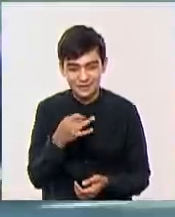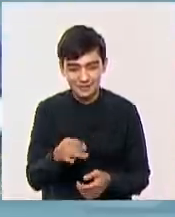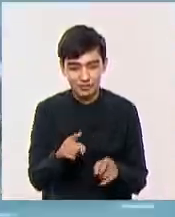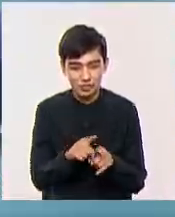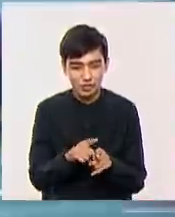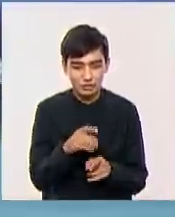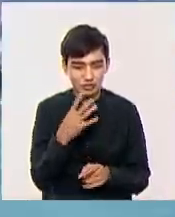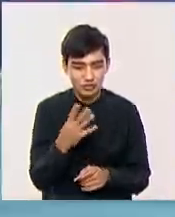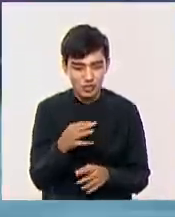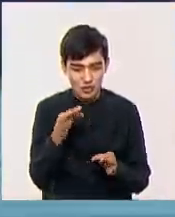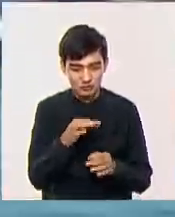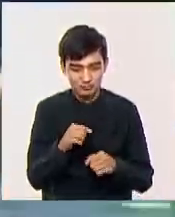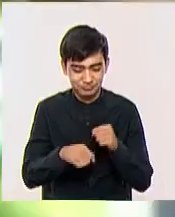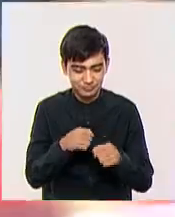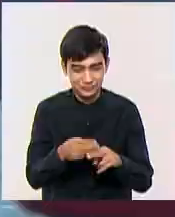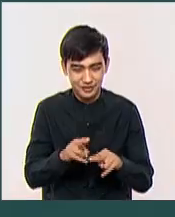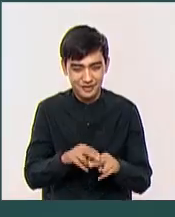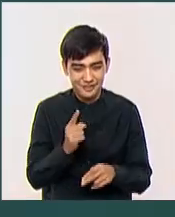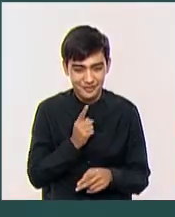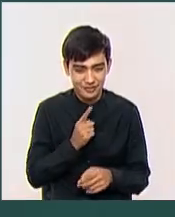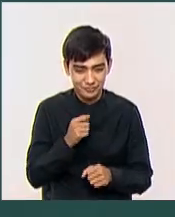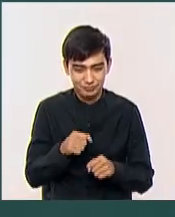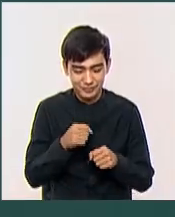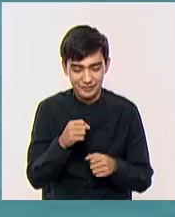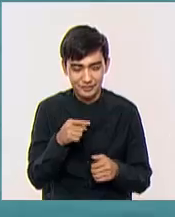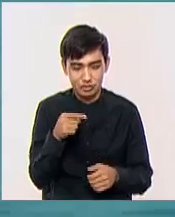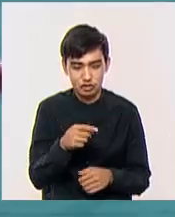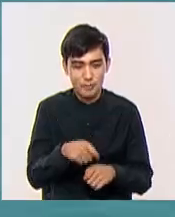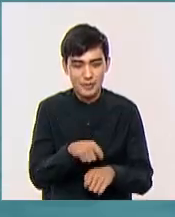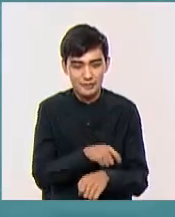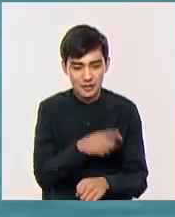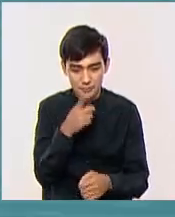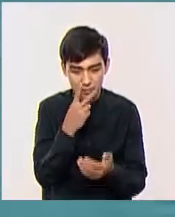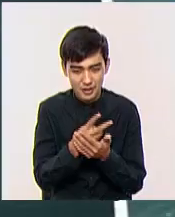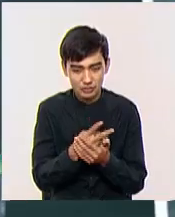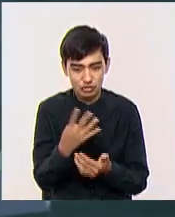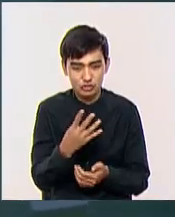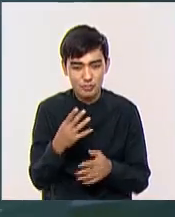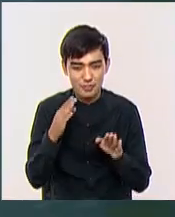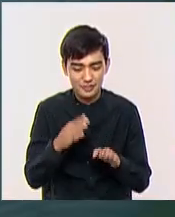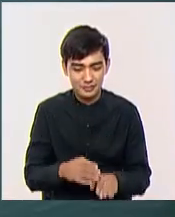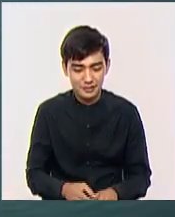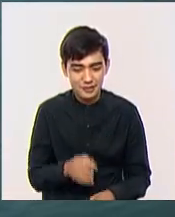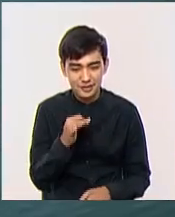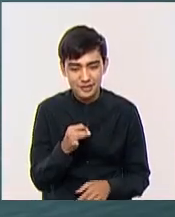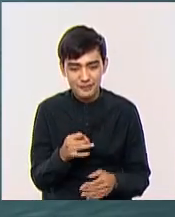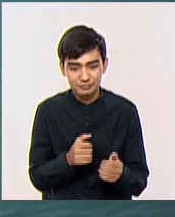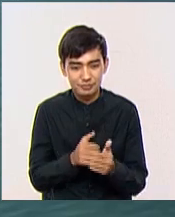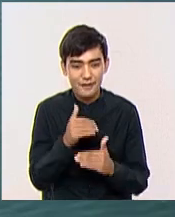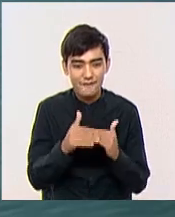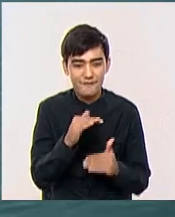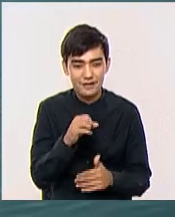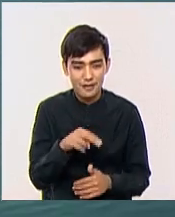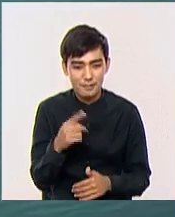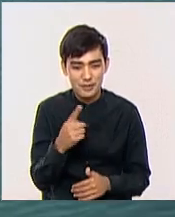В четвертьфинале по гребле на каноэ-одиночках в дистанции на 1000 метров он показал только четвертый результат, а в финал пропускали